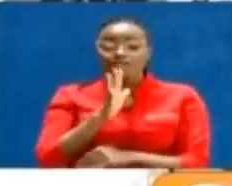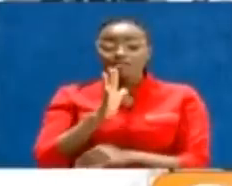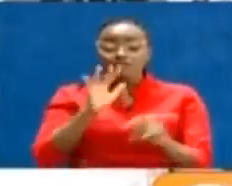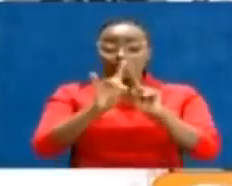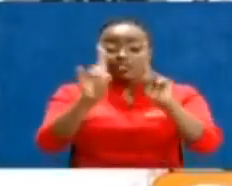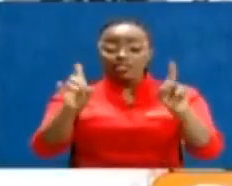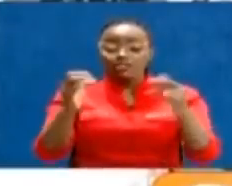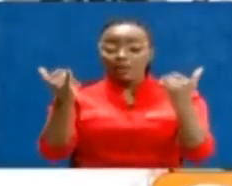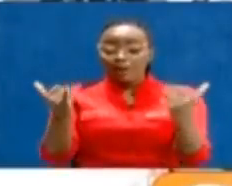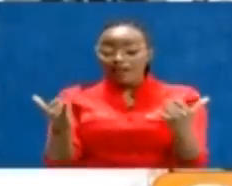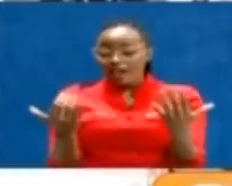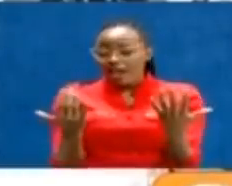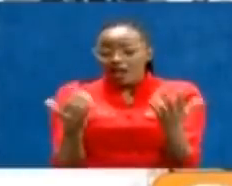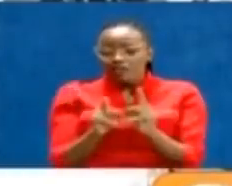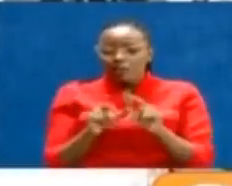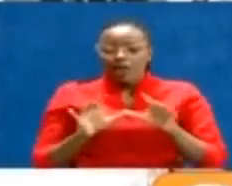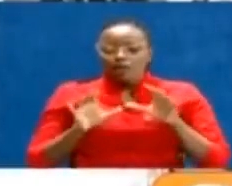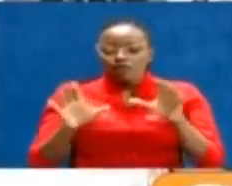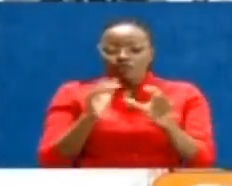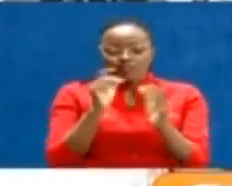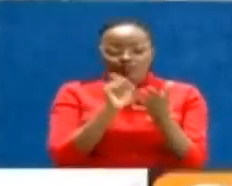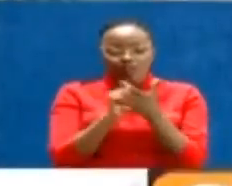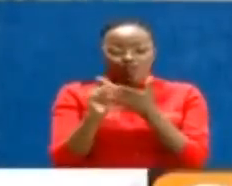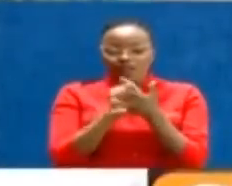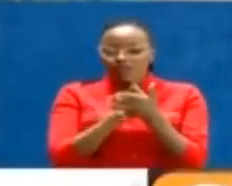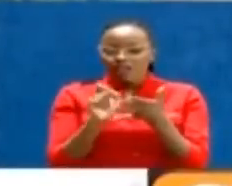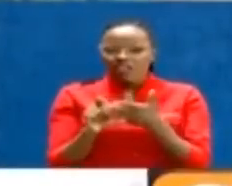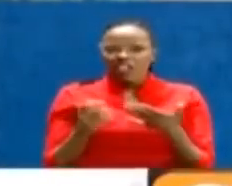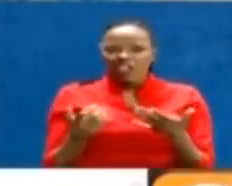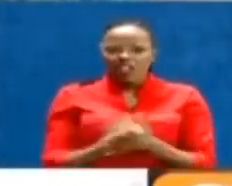mpaka exam saa ni kama namlazimisha kufanya.